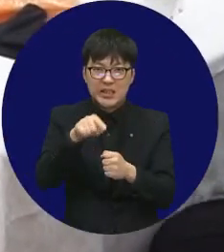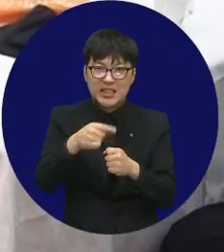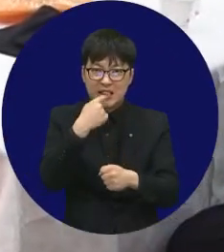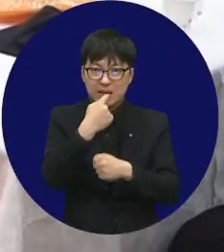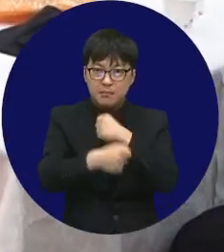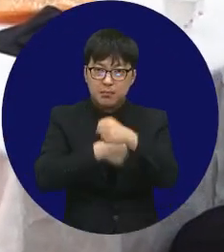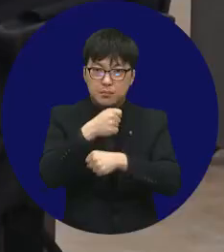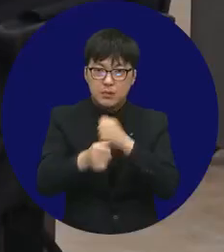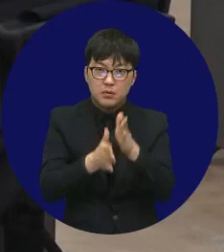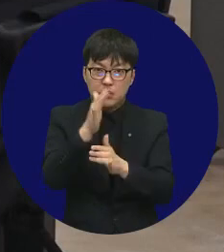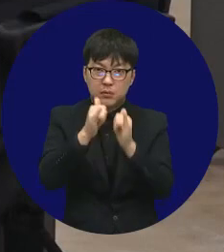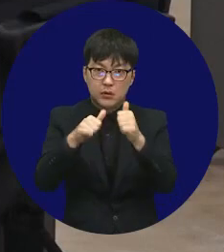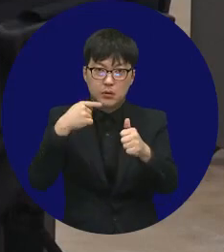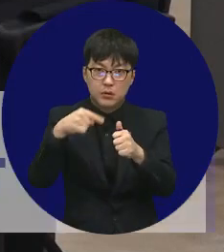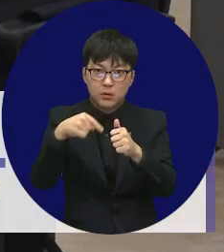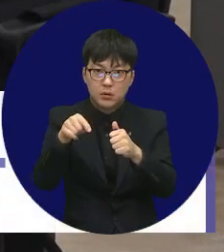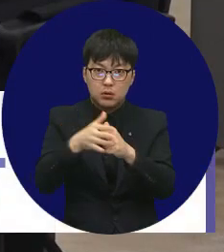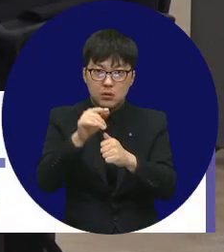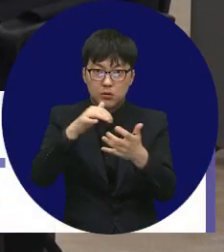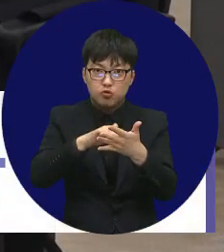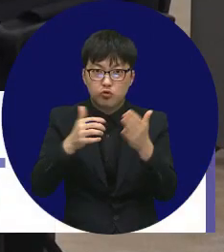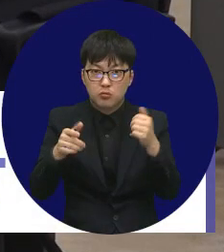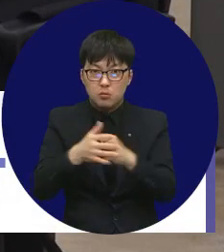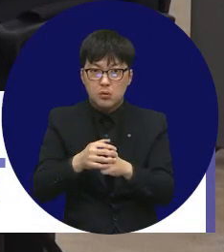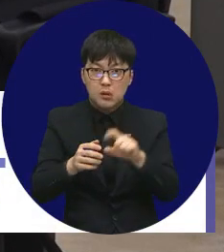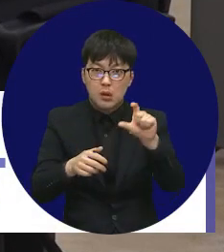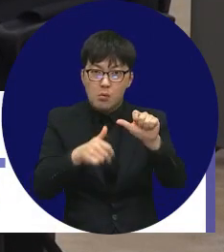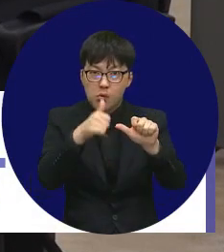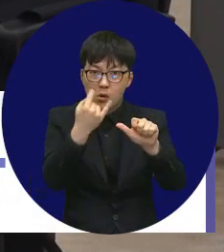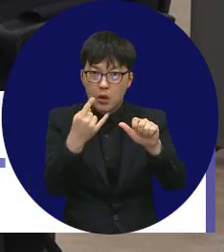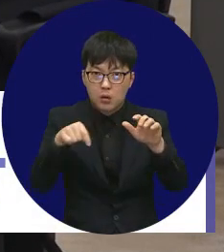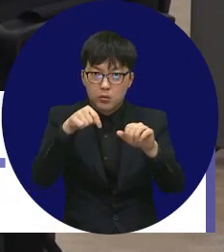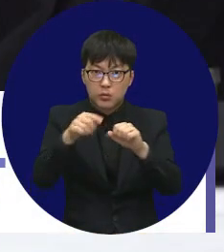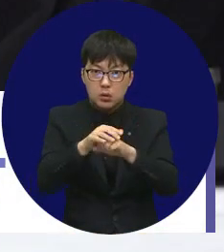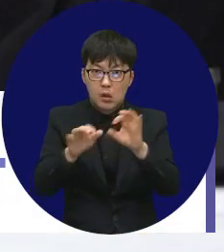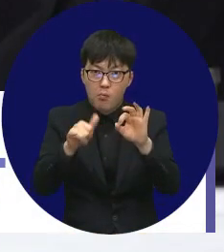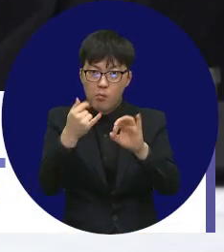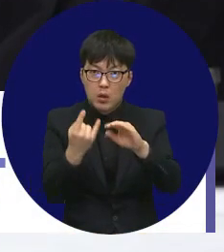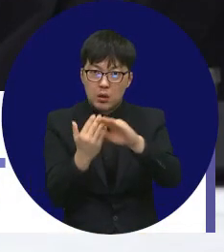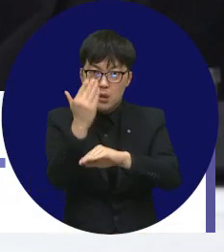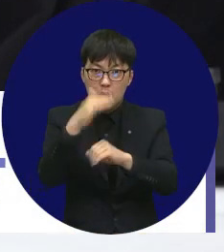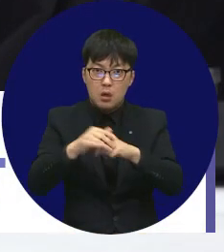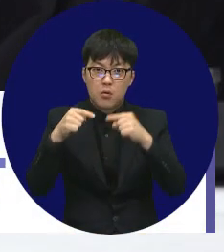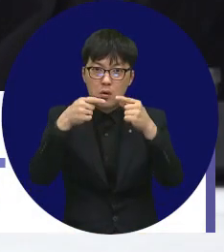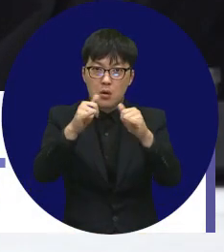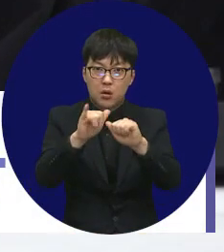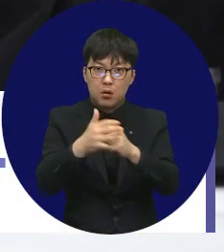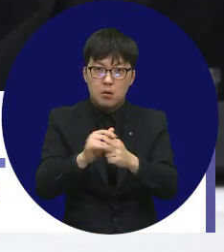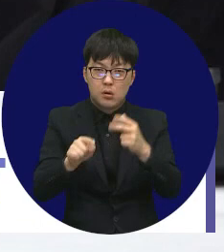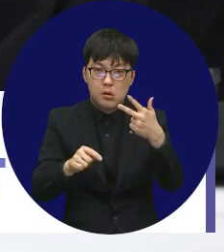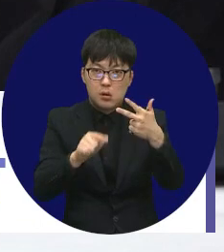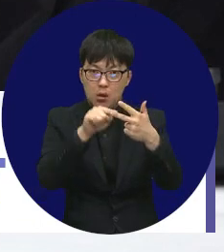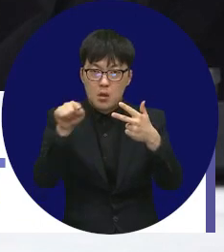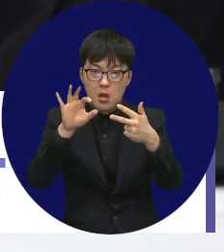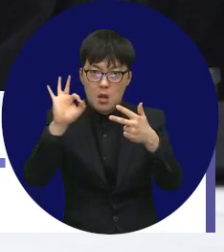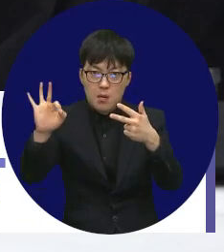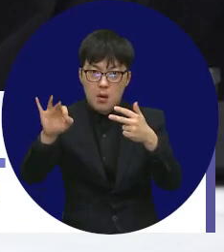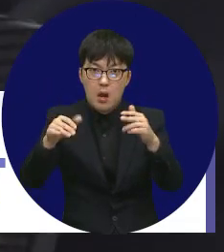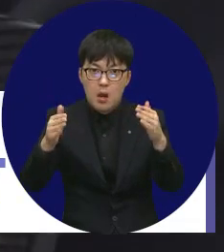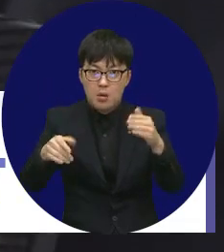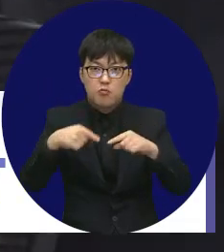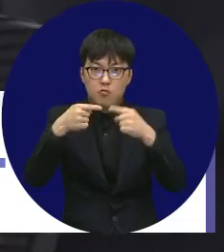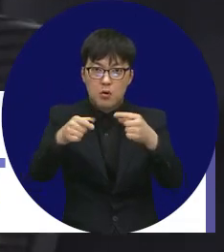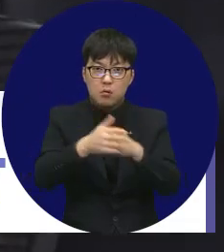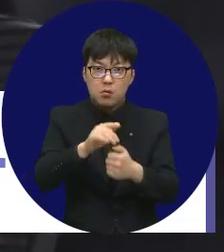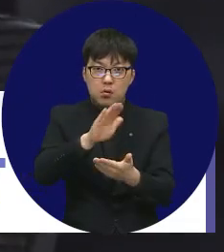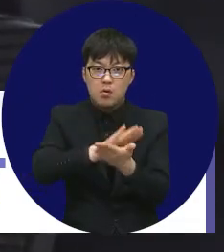민주시민정치 아카데미 수강생 가운데 총 15회 중 10회 이상 출석자와 7회 이상 10주 미만으로 출석하고 대체